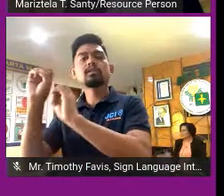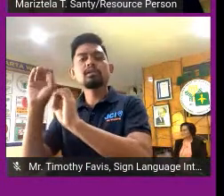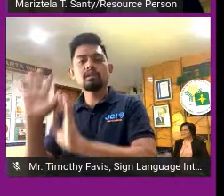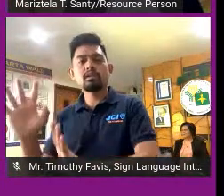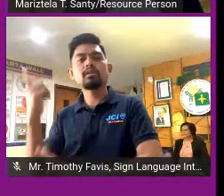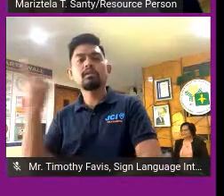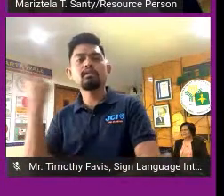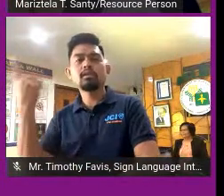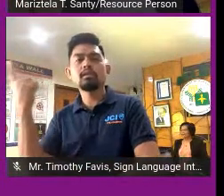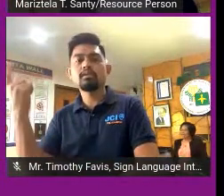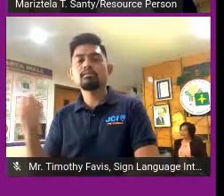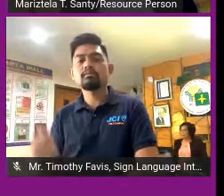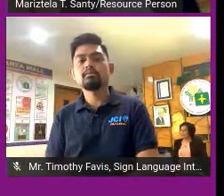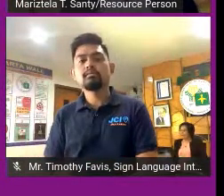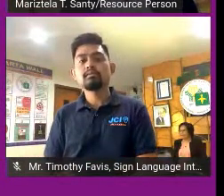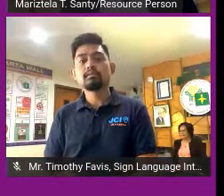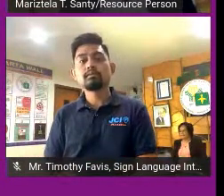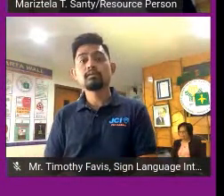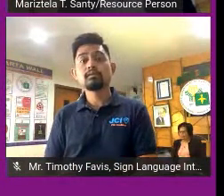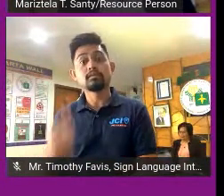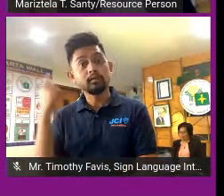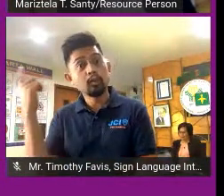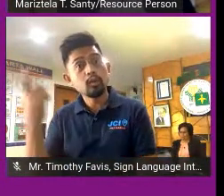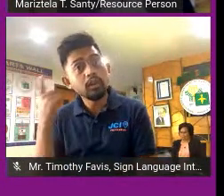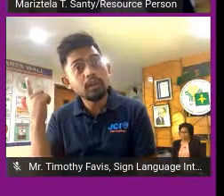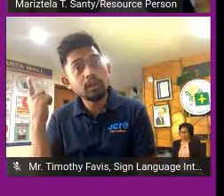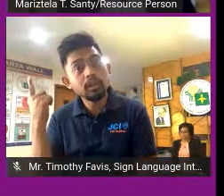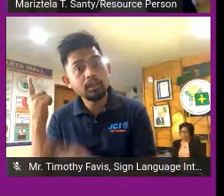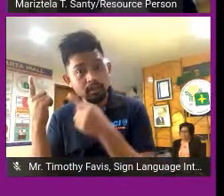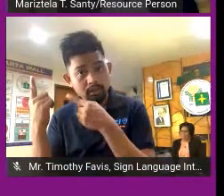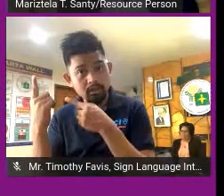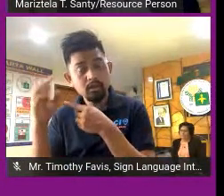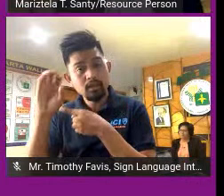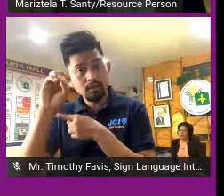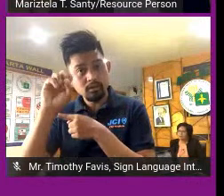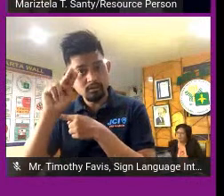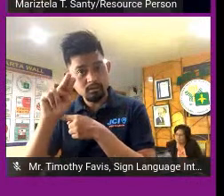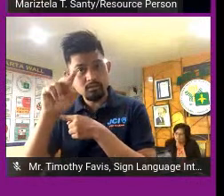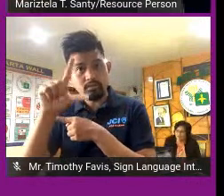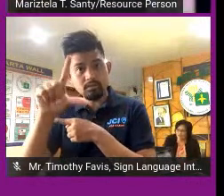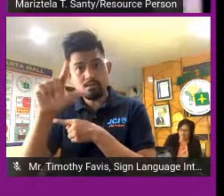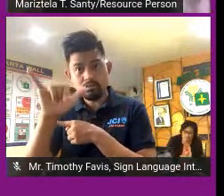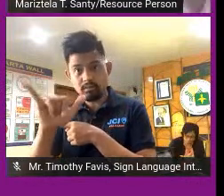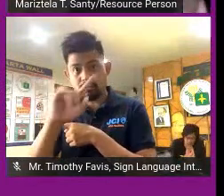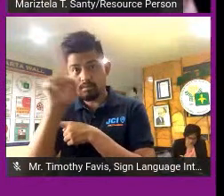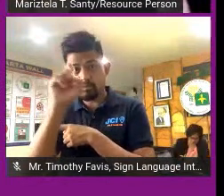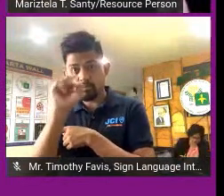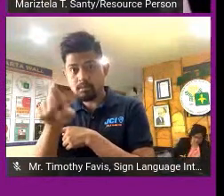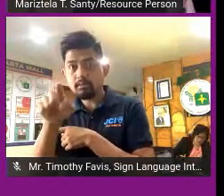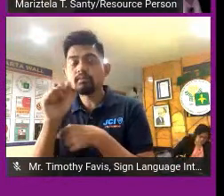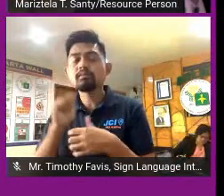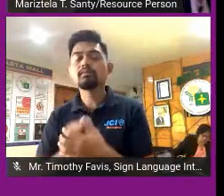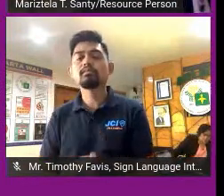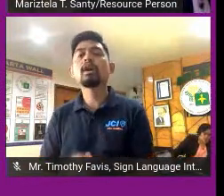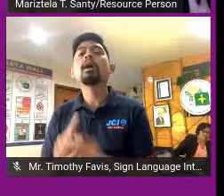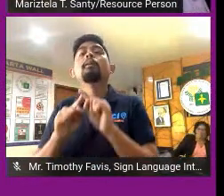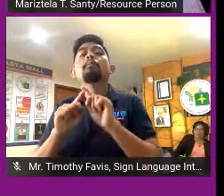lang. May lang pa yan. Ano po? But because of gender and